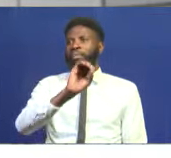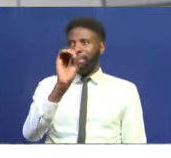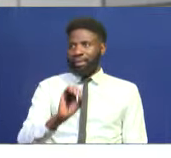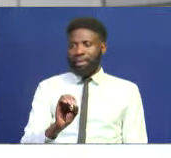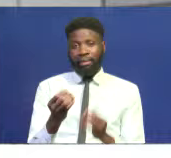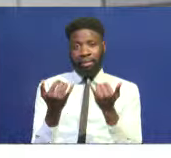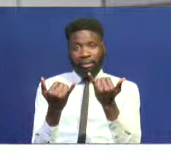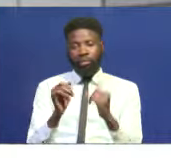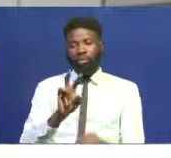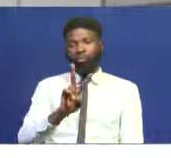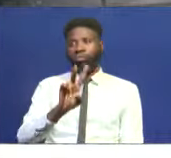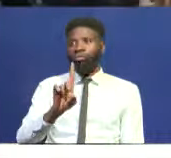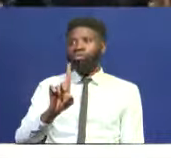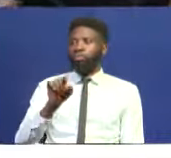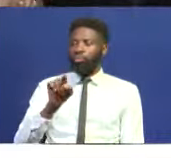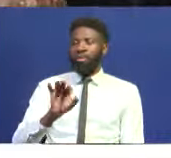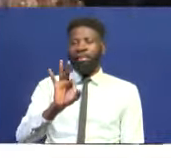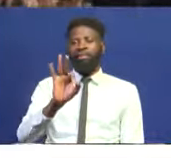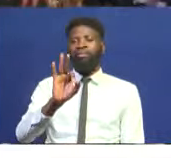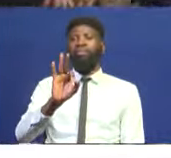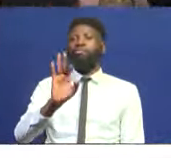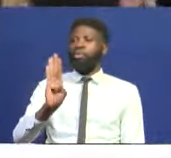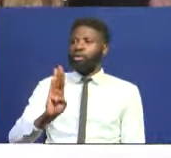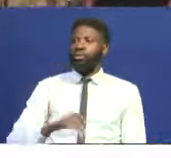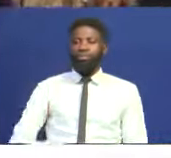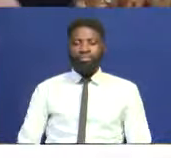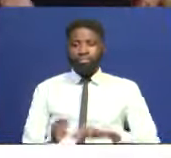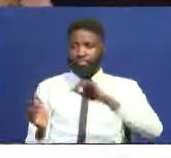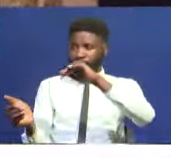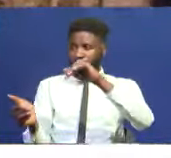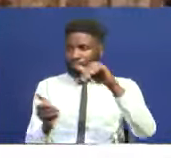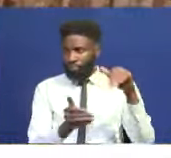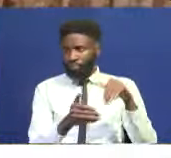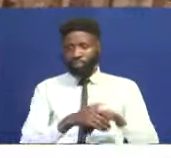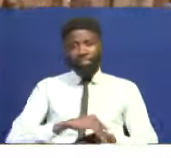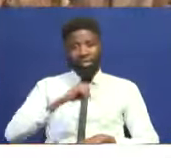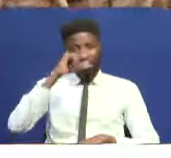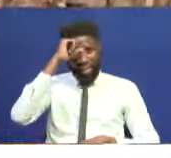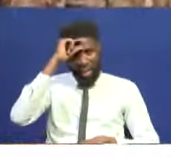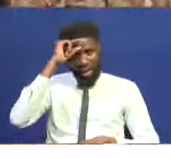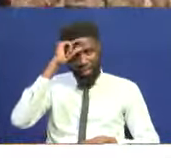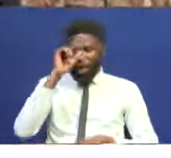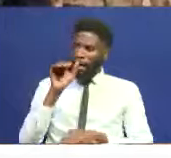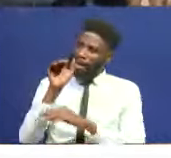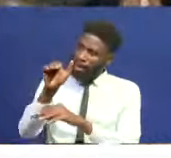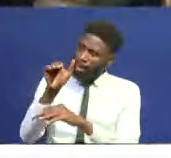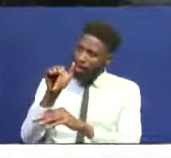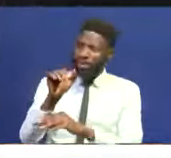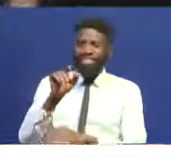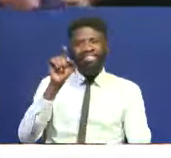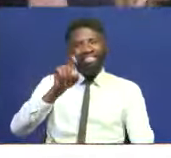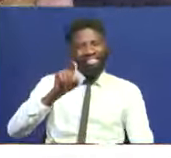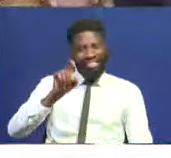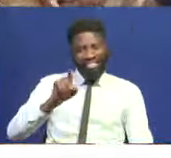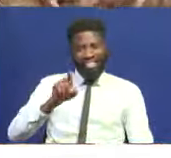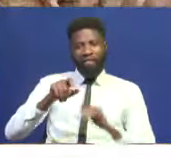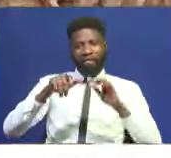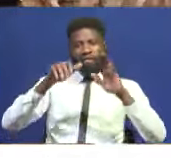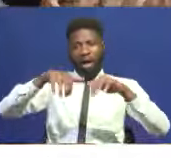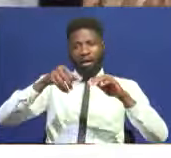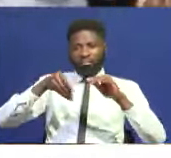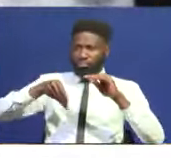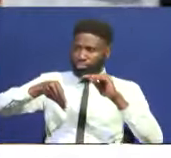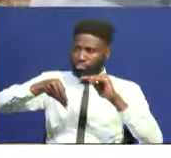bilioni 21.3. Kwingineko, serikali imehimizwa kupanua ruzuku ya pembejeo za kilimo kujumuisha